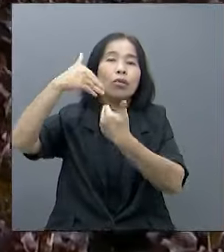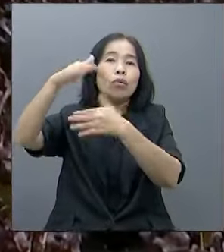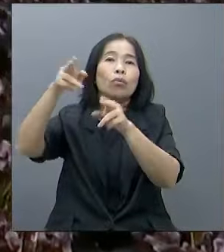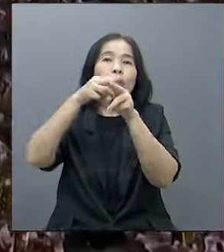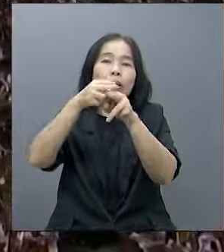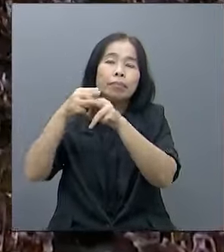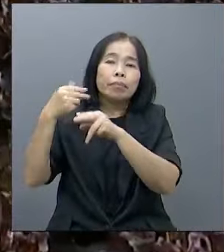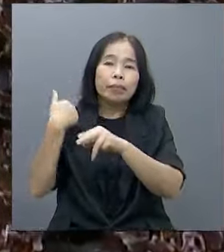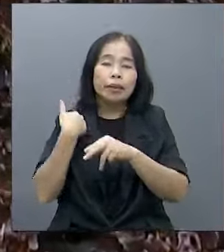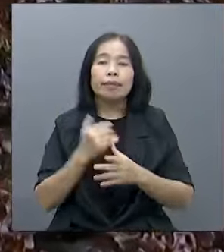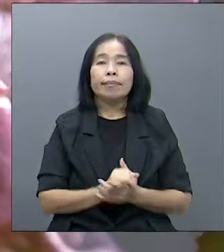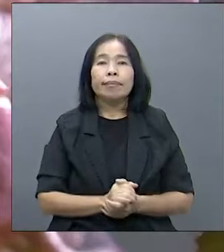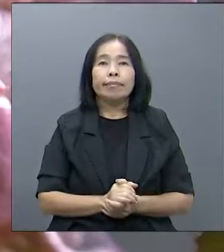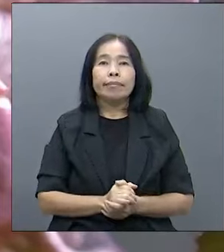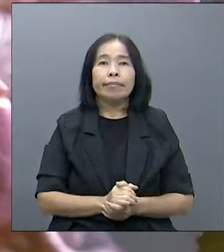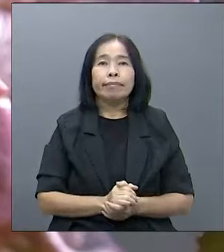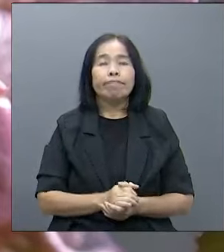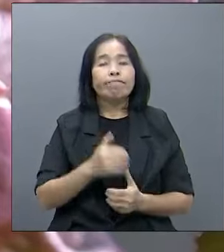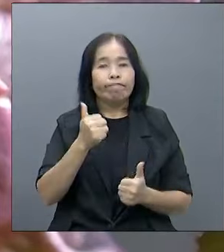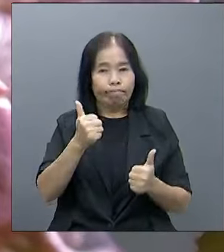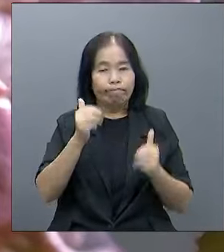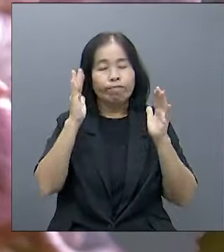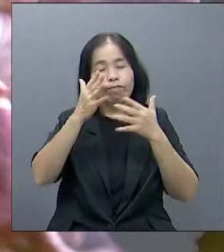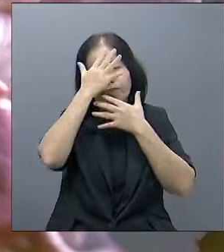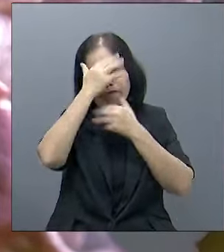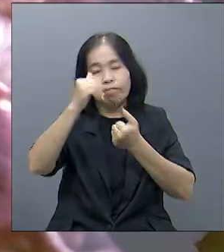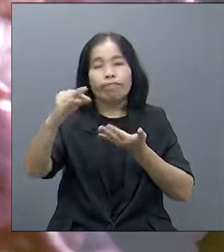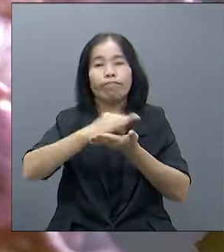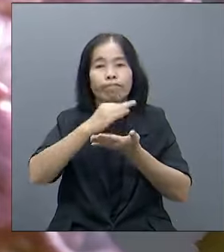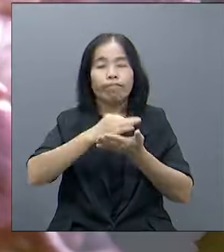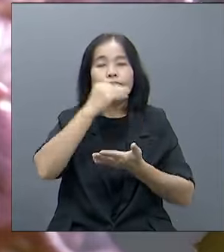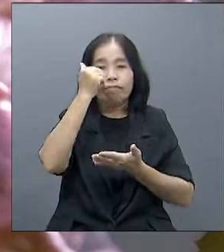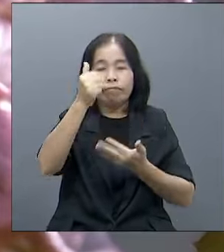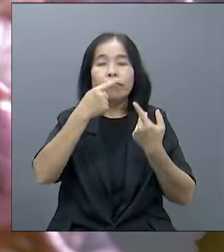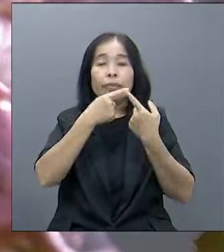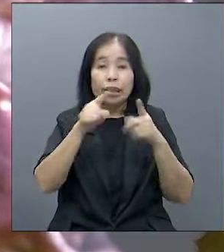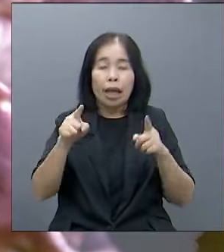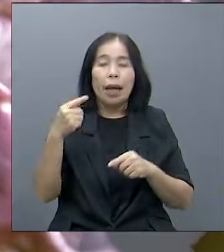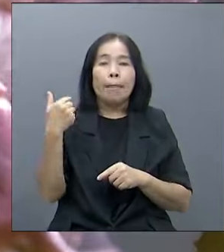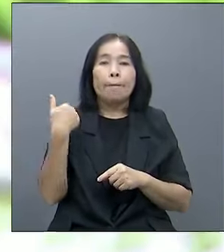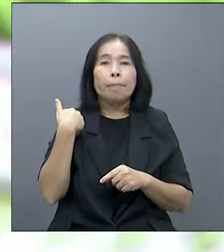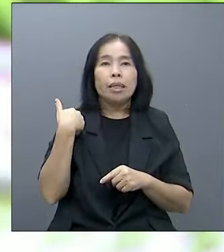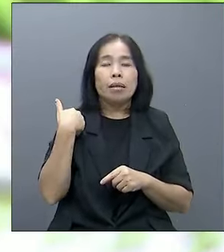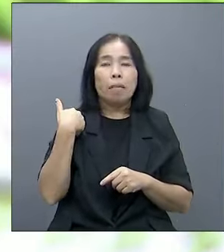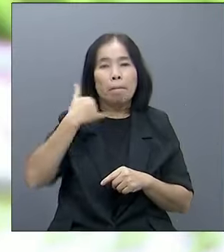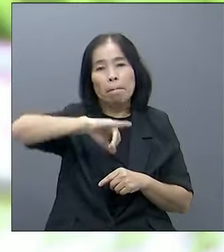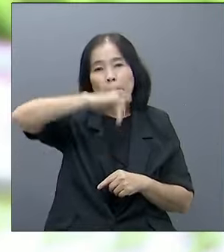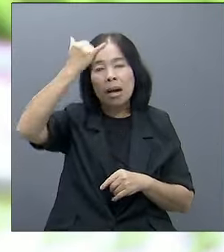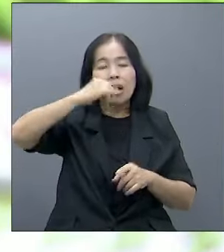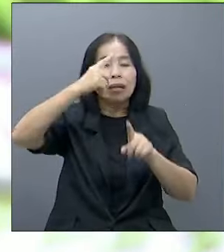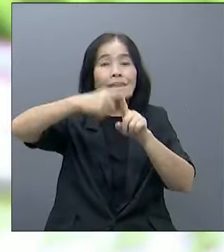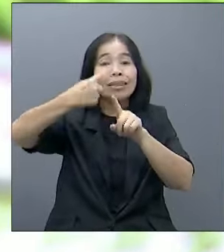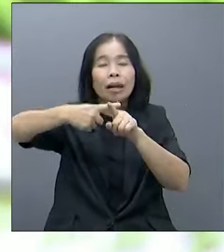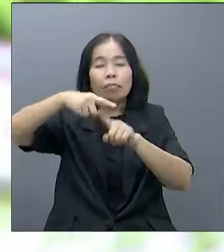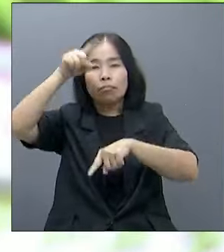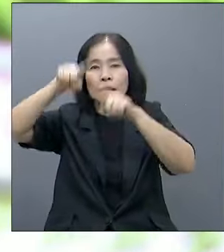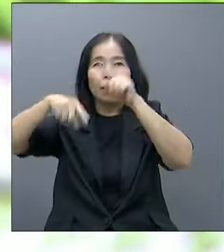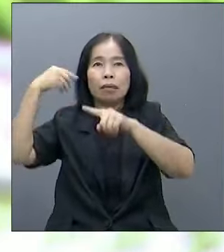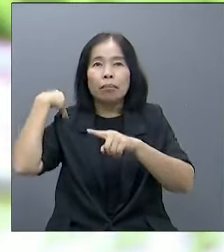วยครับผลตอบรับดีครับผลตอบรับดีแต่จะมีบางช่วงที่ผัก